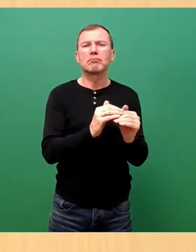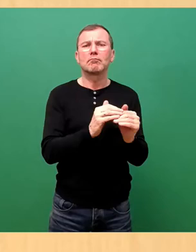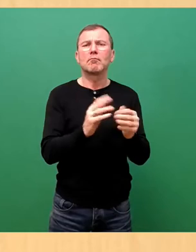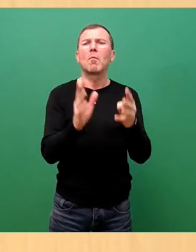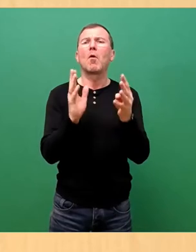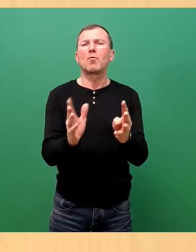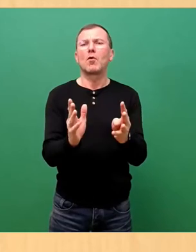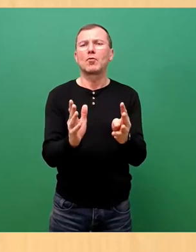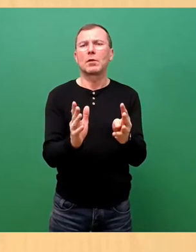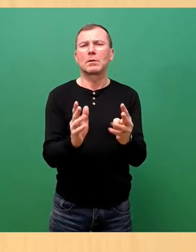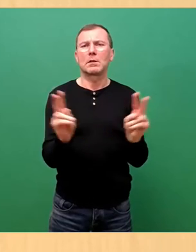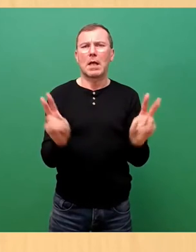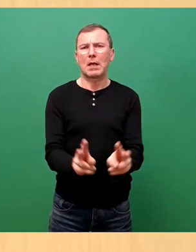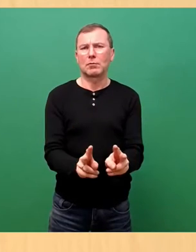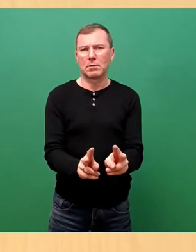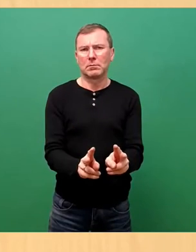900 reduzieren.